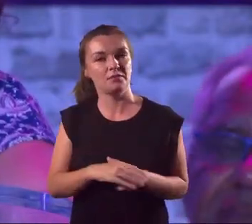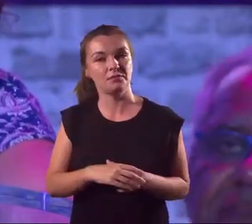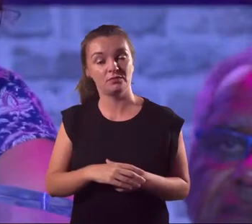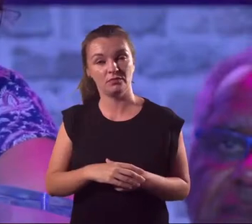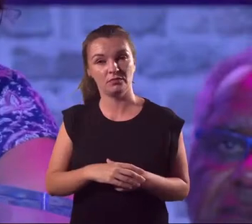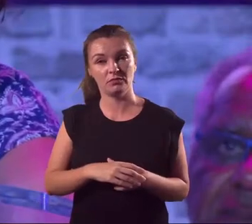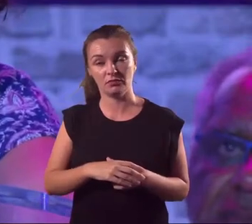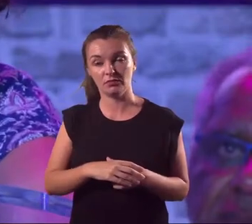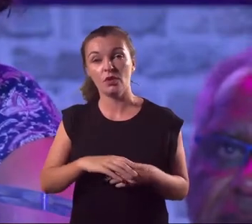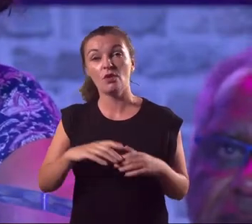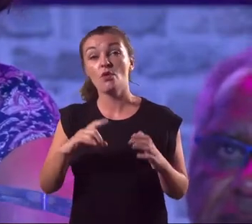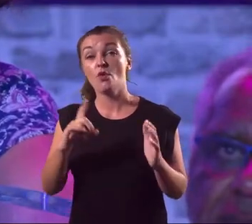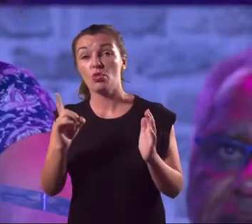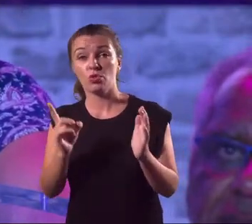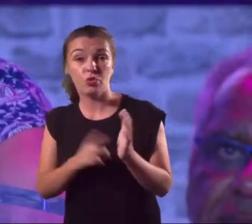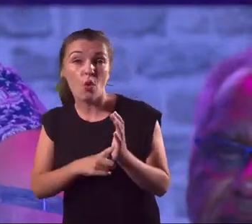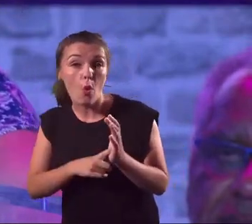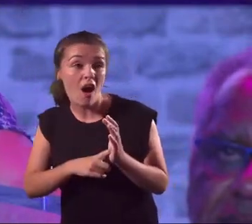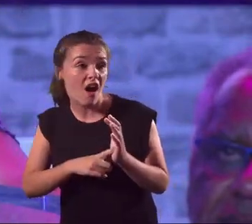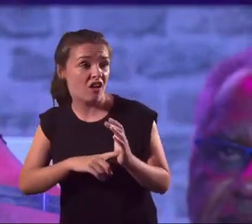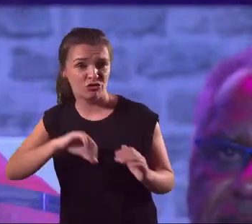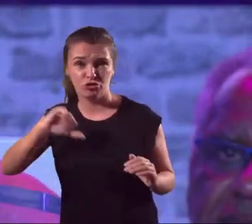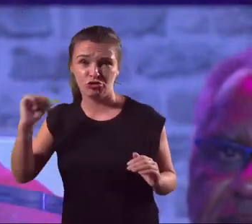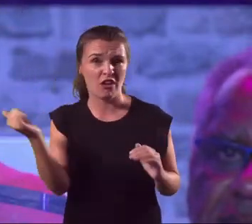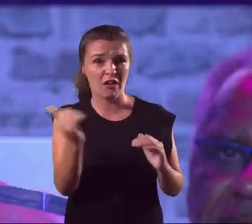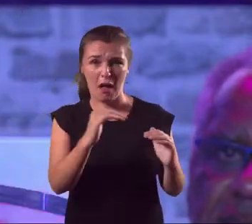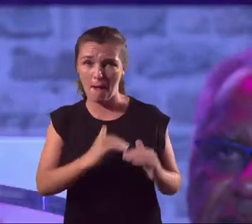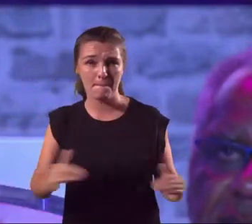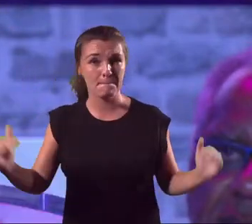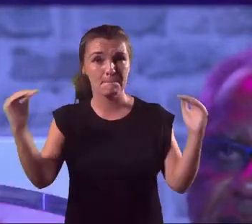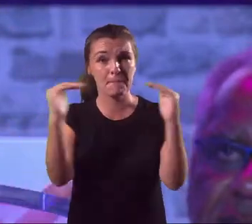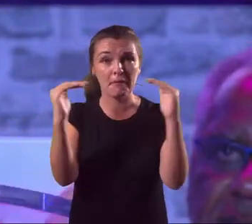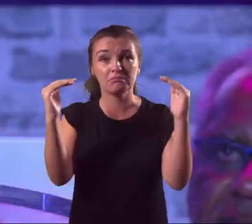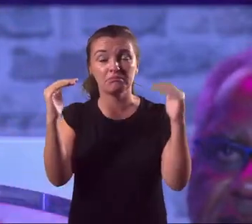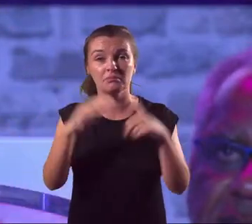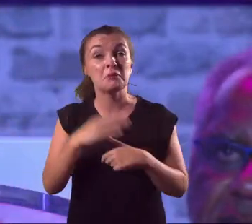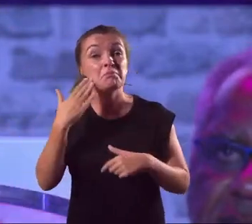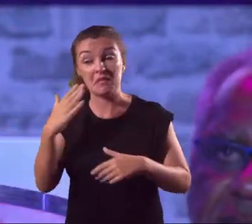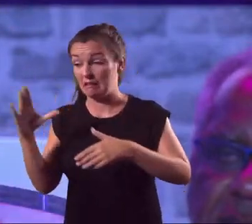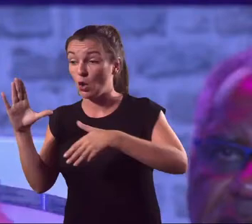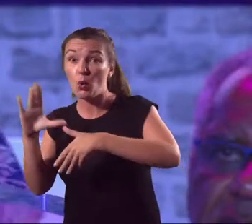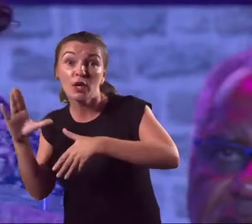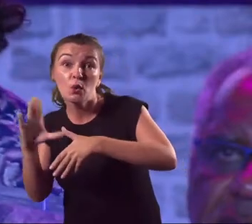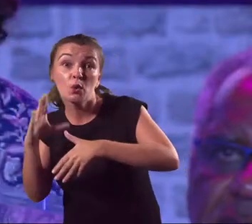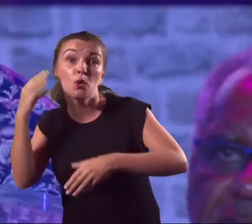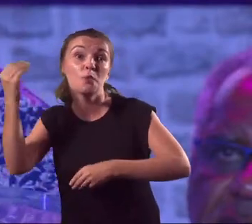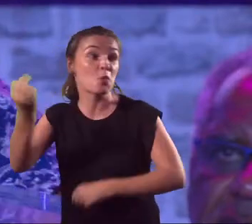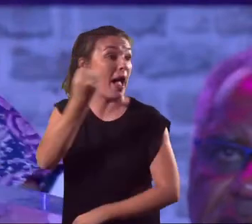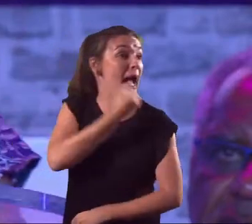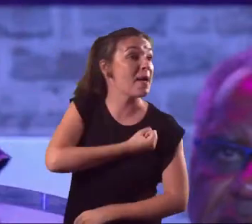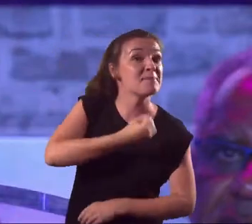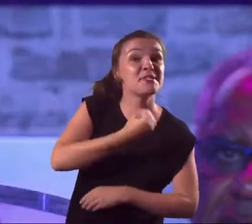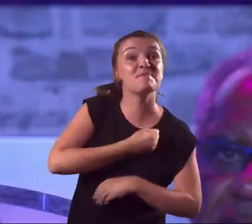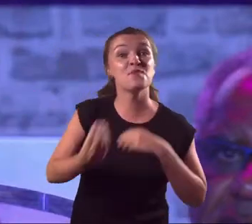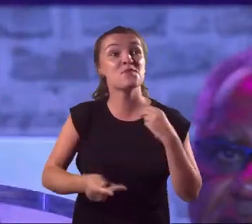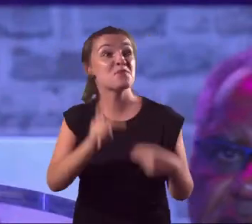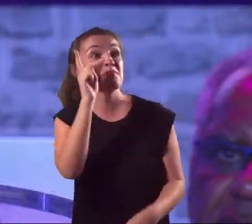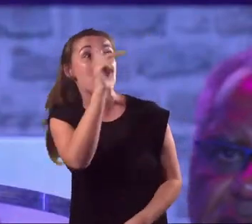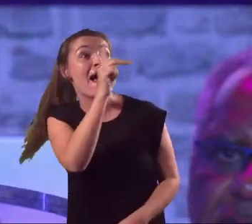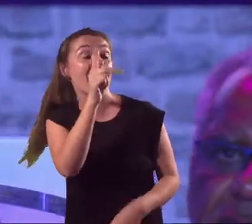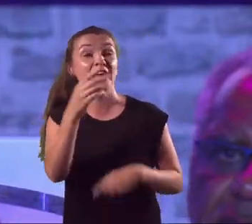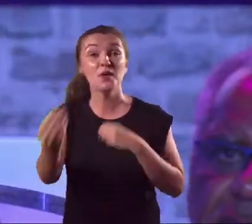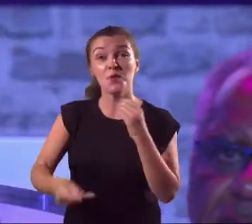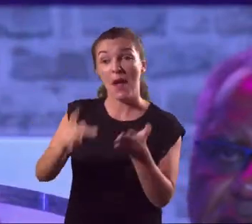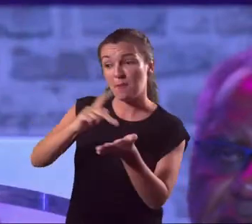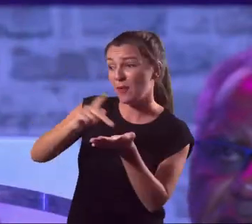et les mêmes possibilités pour tout le monde. Que l'on soit en Guadeloupe, aux Abîmes ou à Paris, que l'on soit